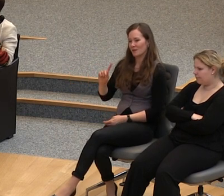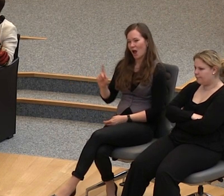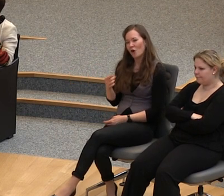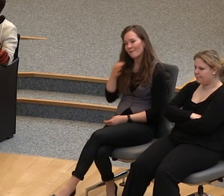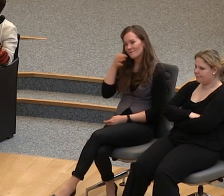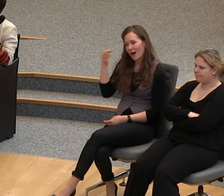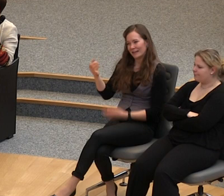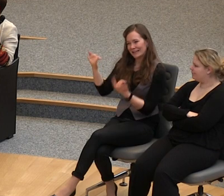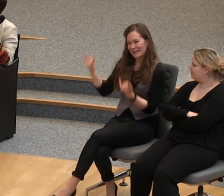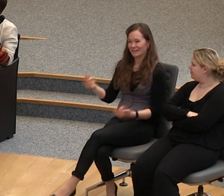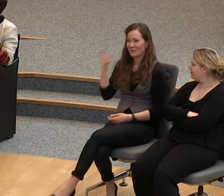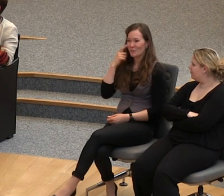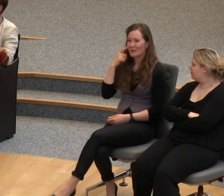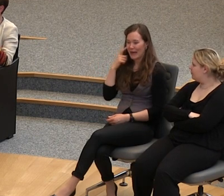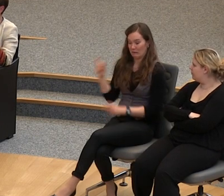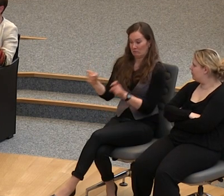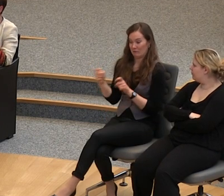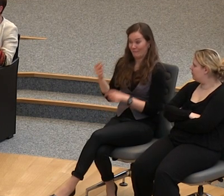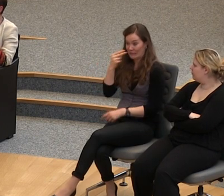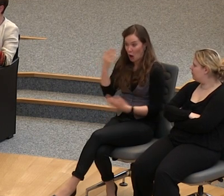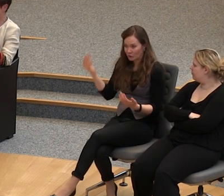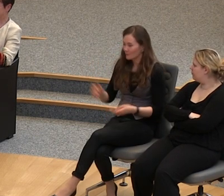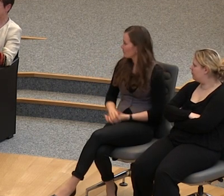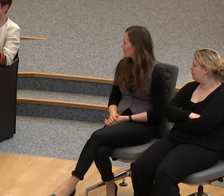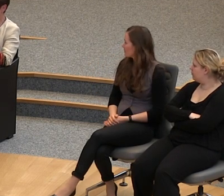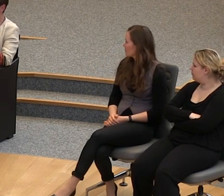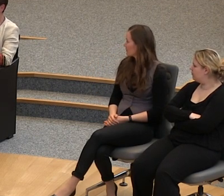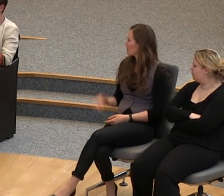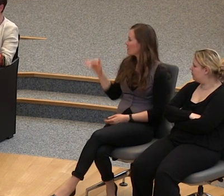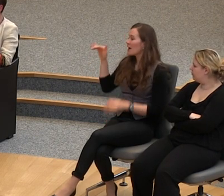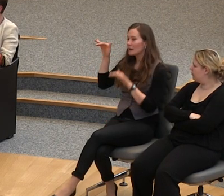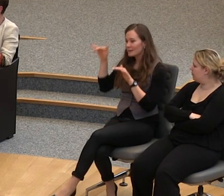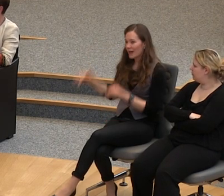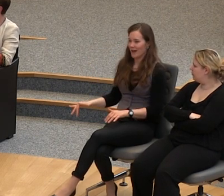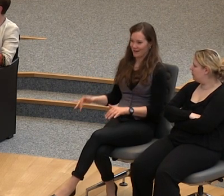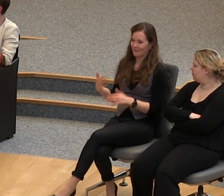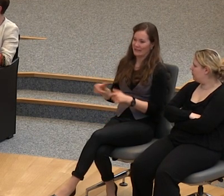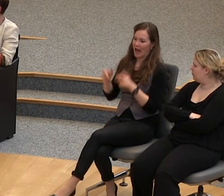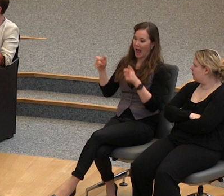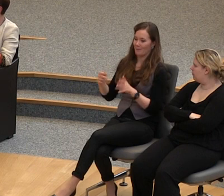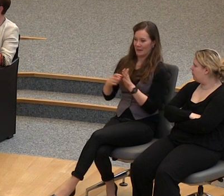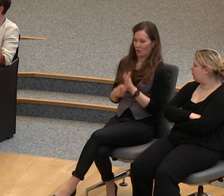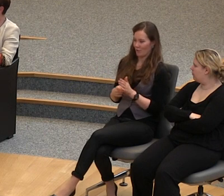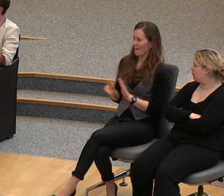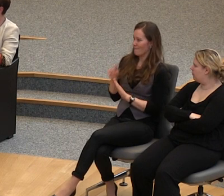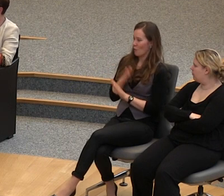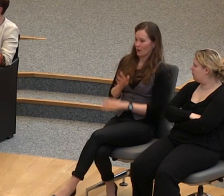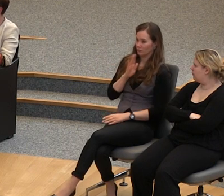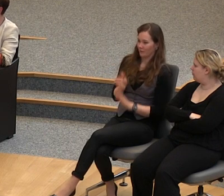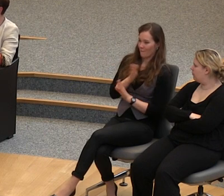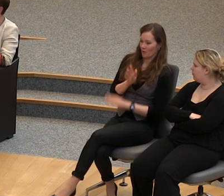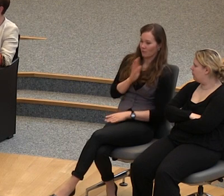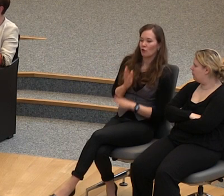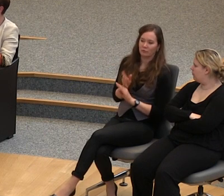die derzeitige Debatte aus? Ja, die Rahmenbedingungen wurden ja von meinen Vorrednerinnen und Vorrednern